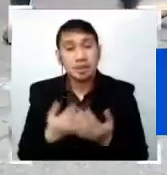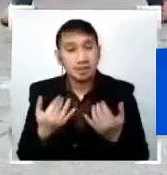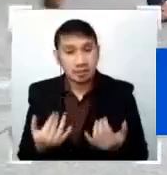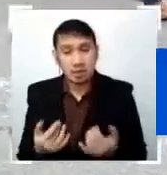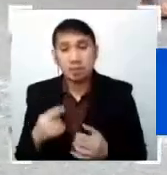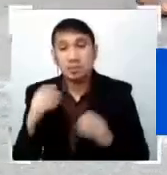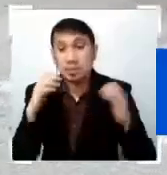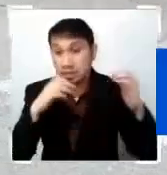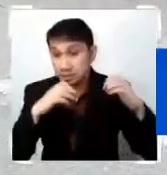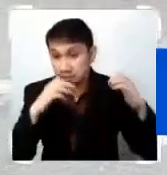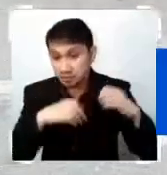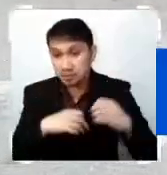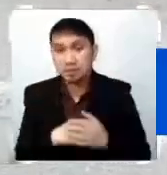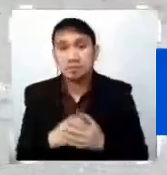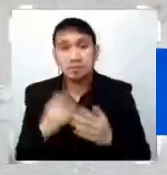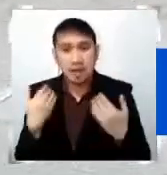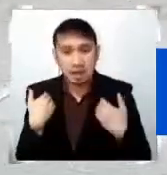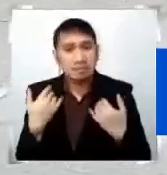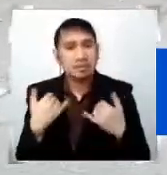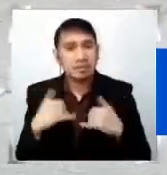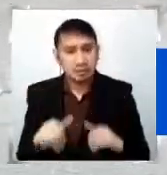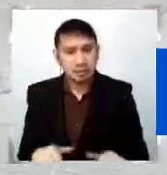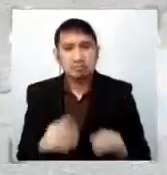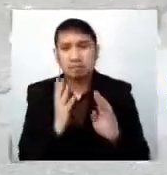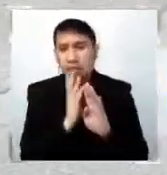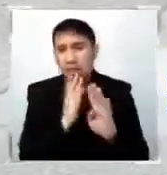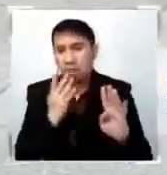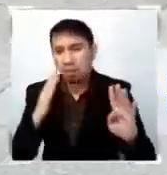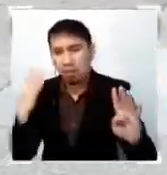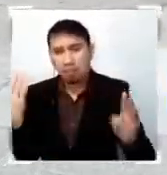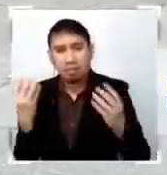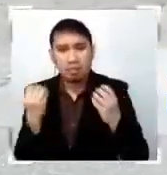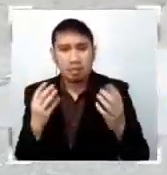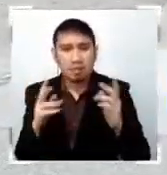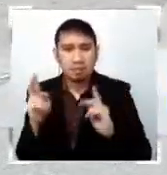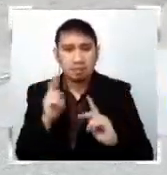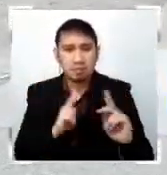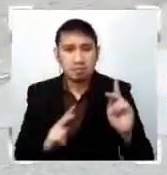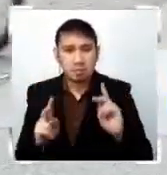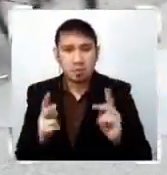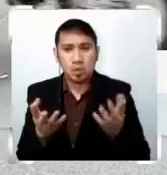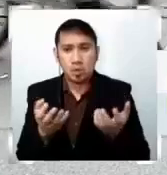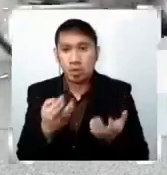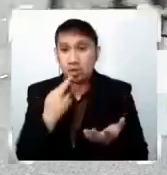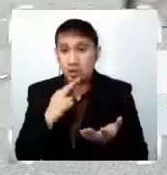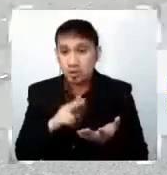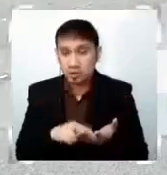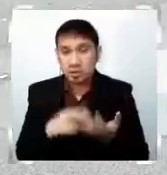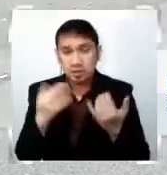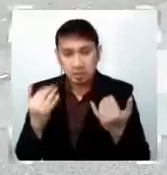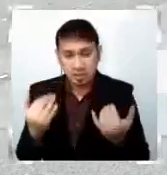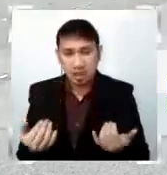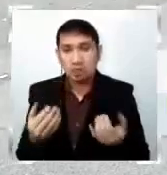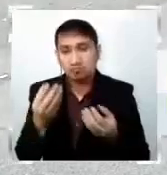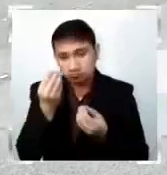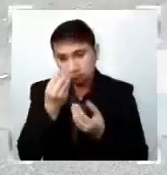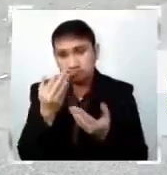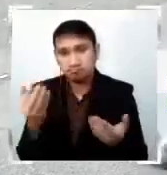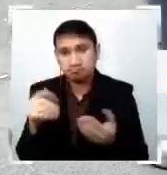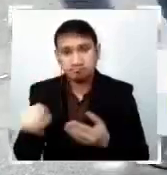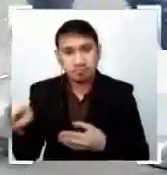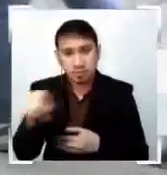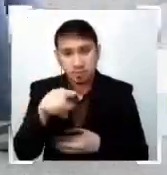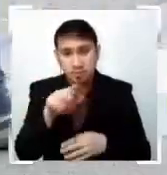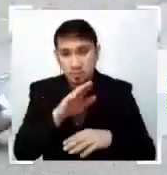inaasahan, mahaba pa rin ang pila ng mga magpaparehistro. Kaya ng COMELEC sa mga mag-walk-in, dumating ng maaga para hindi